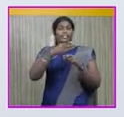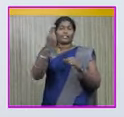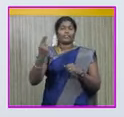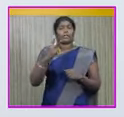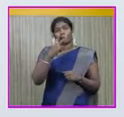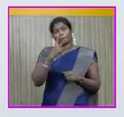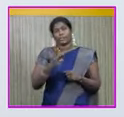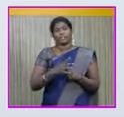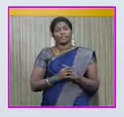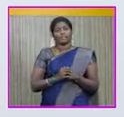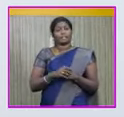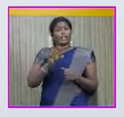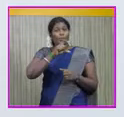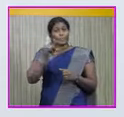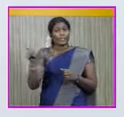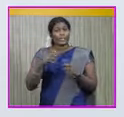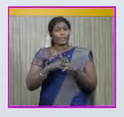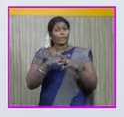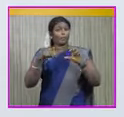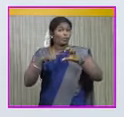அந்த முக்கோணத்தோட பேர் வெட். அதாவது